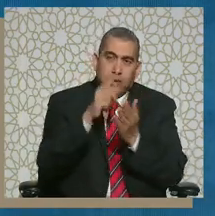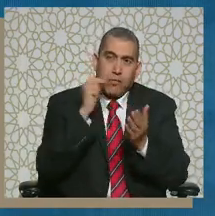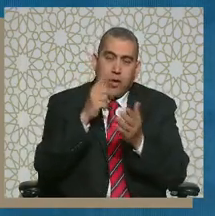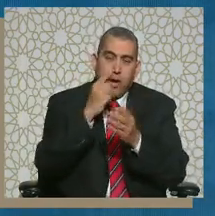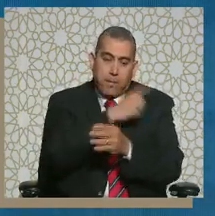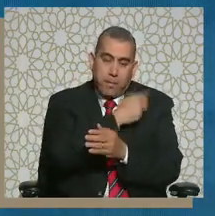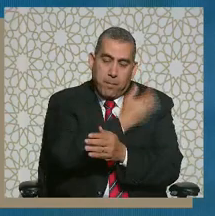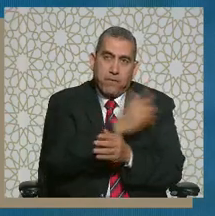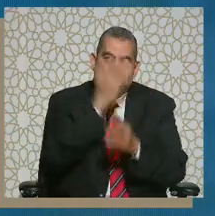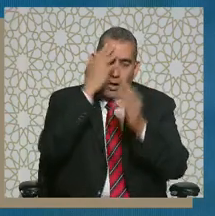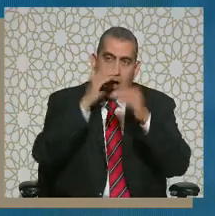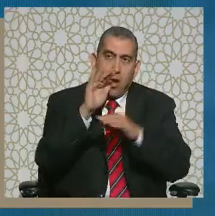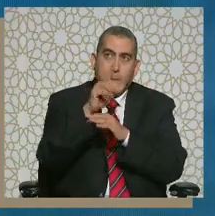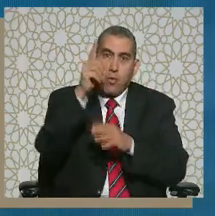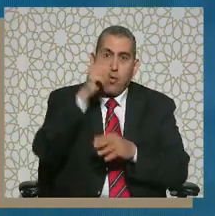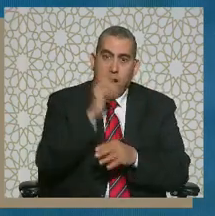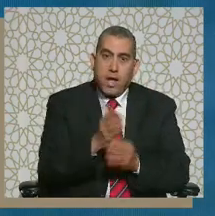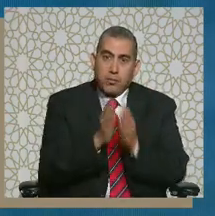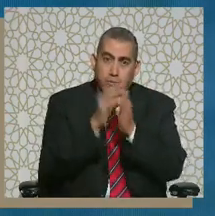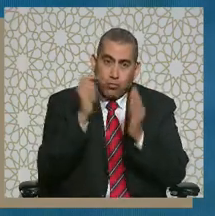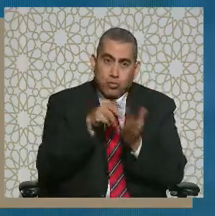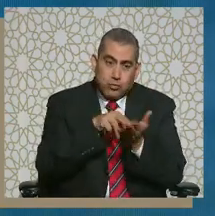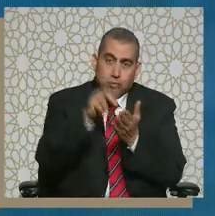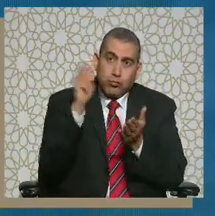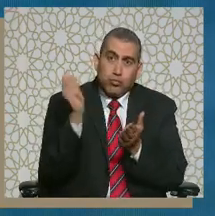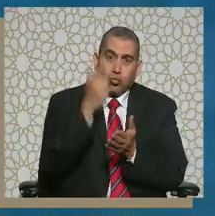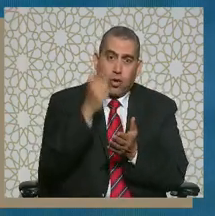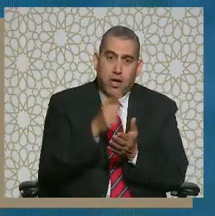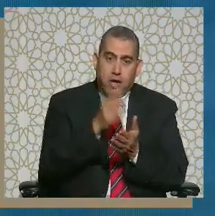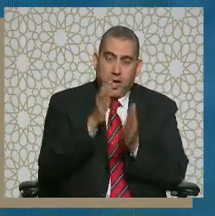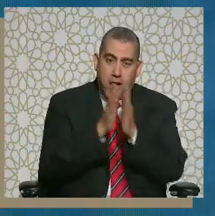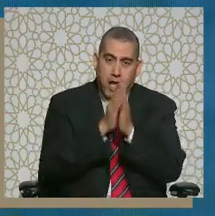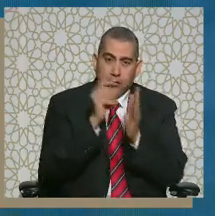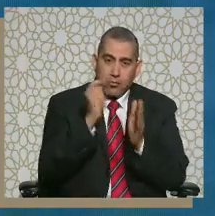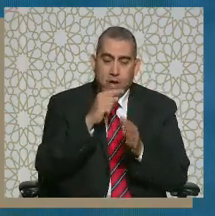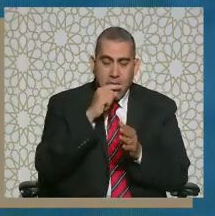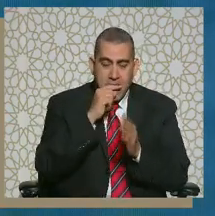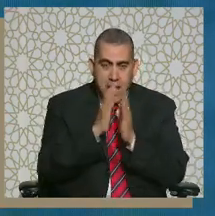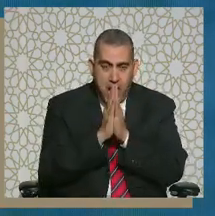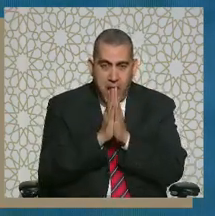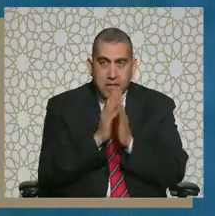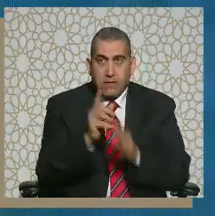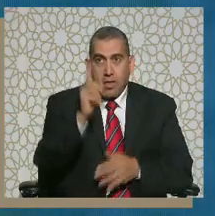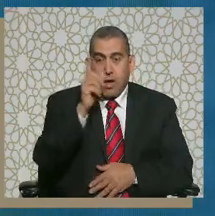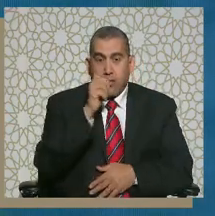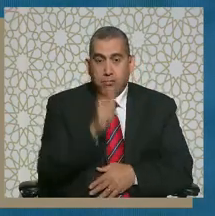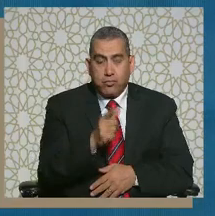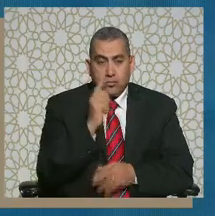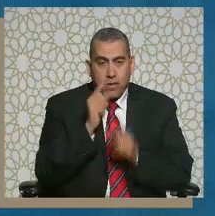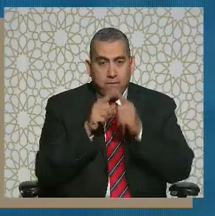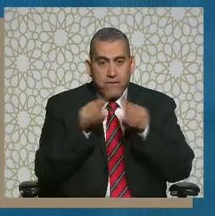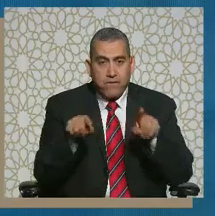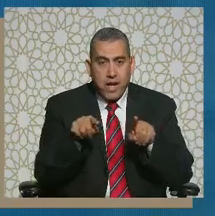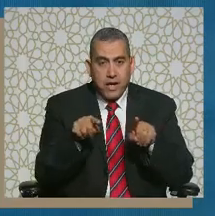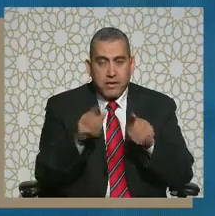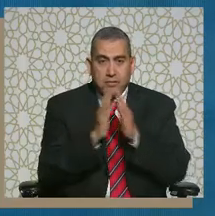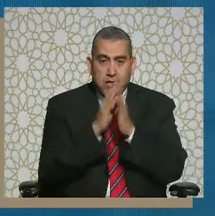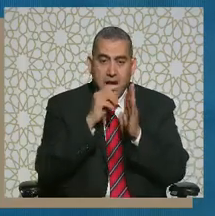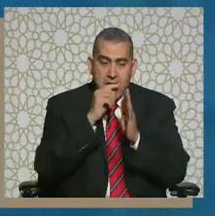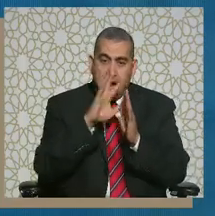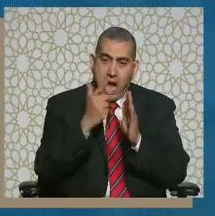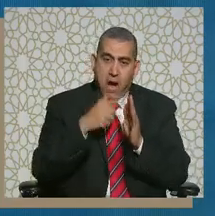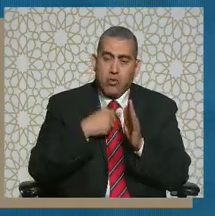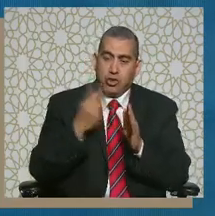ربكم يبقى انت لازم تسارع الى مغفره الله سبحانه وتعالى وتتوب الى الله ففي فرق ما بينك انك تتوب وترد